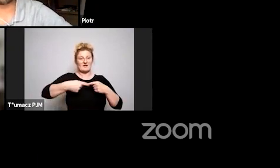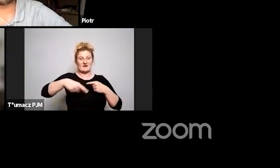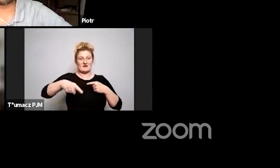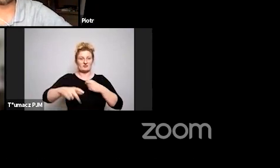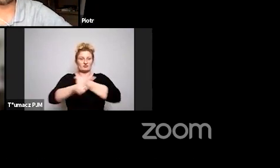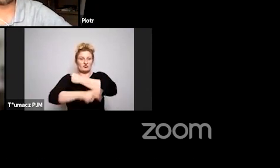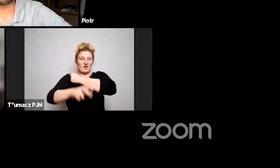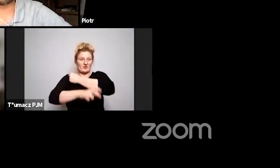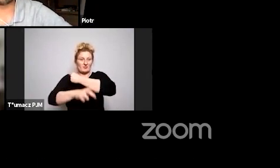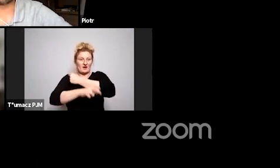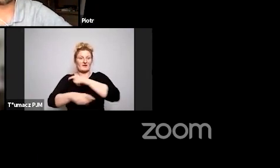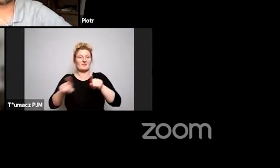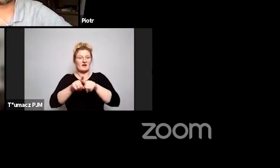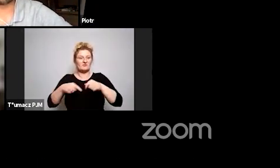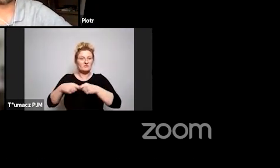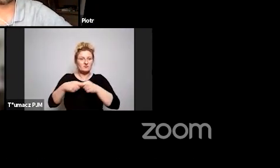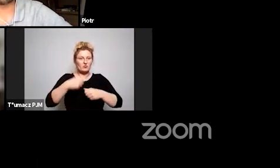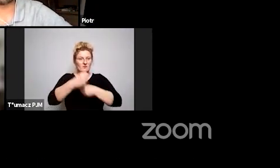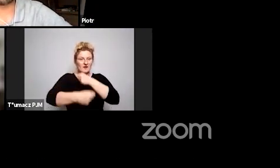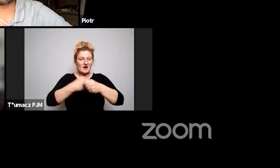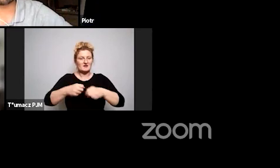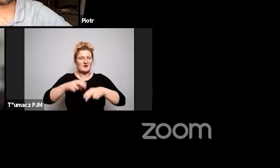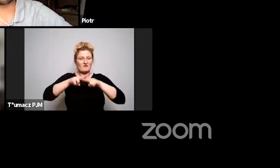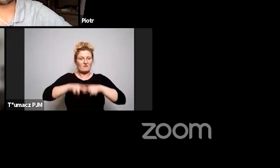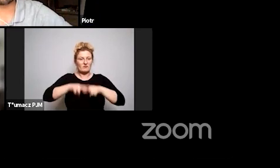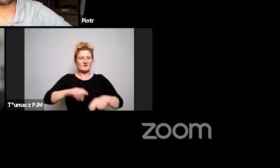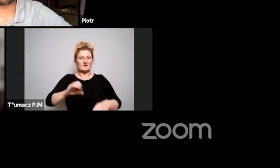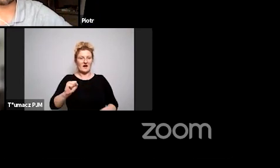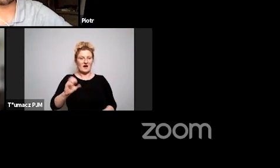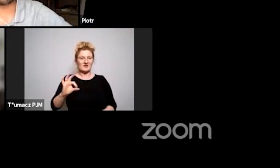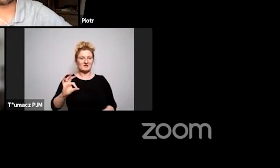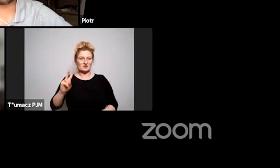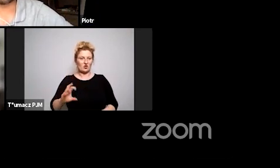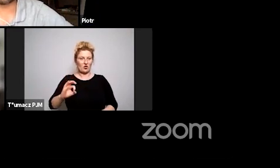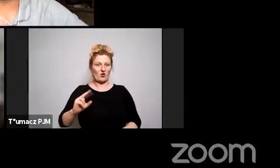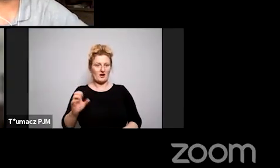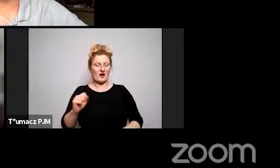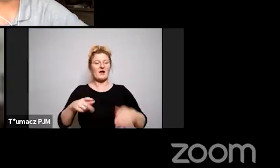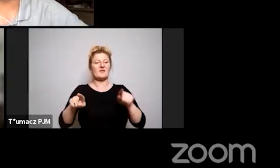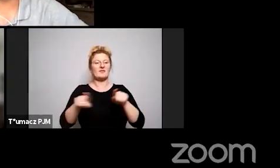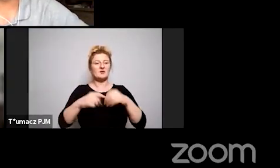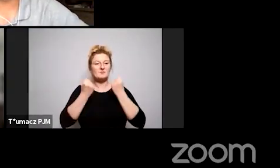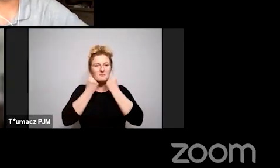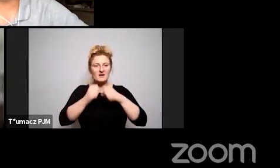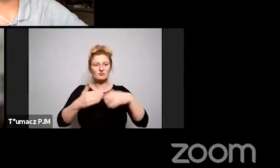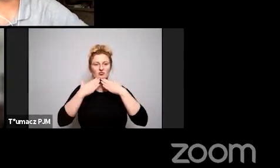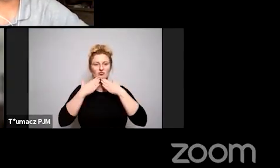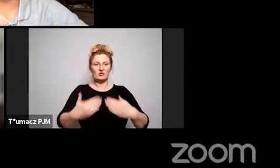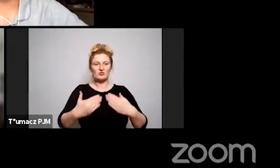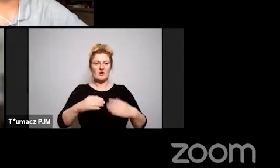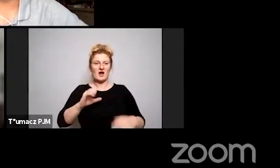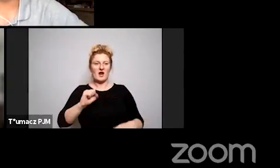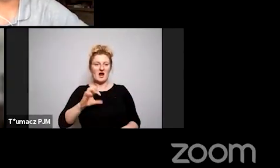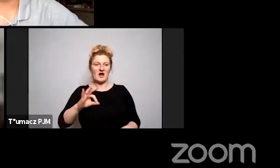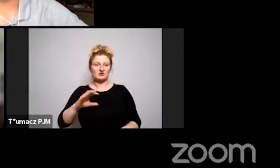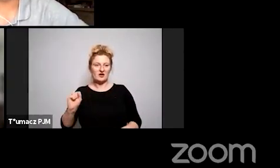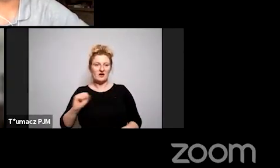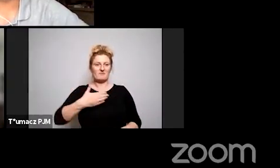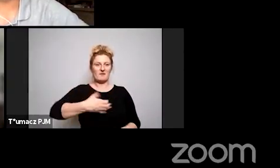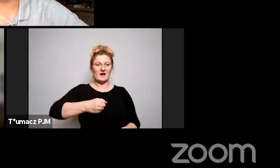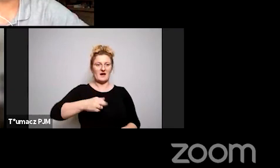sierpniu, również we współpracy z Fundacją Ashoka, której również bardzo dziękuję. Tutaj Asia i Martyna